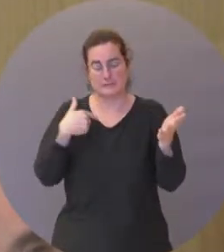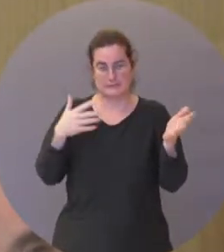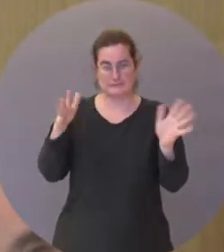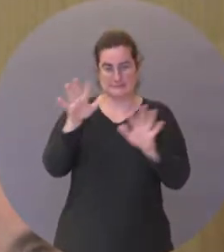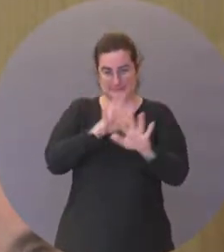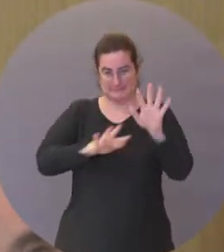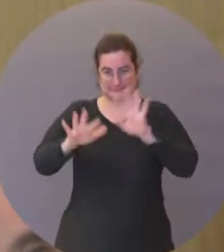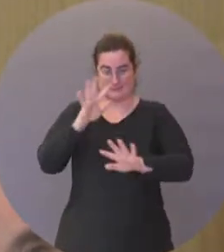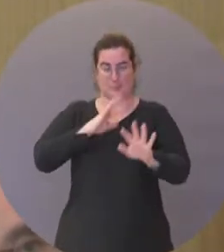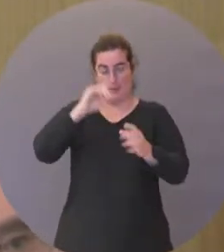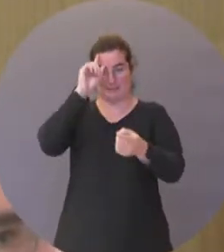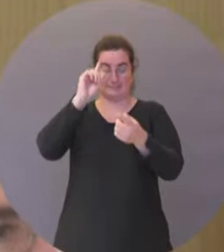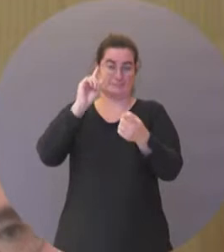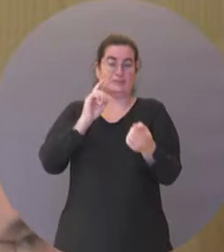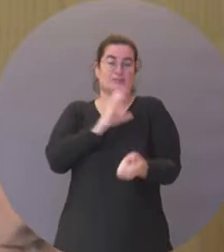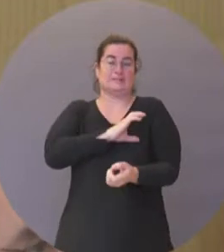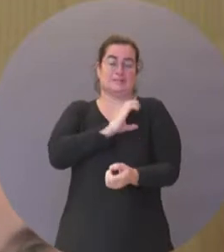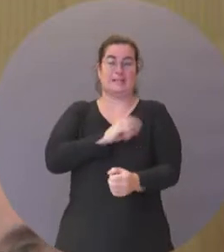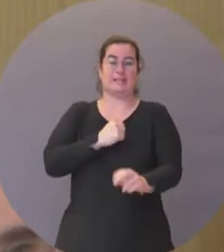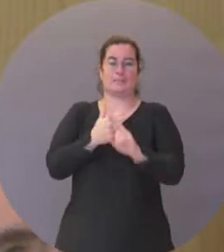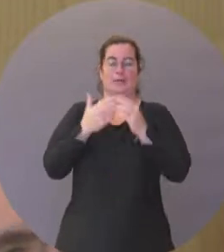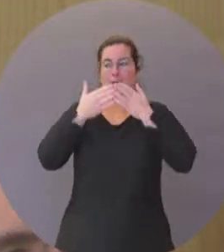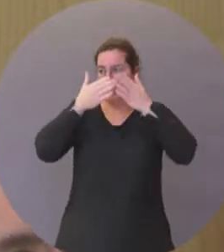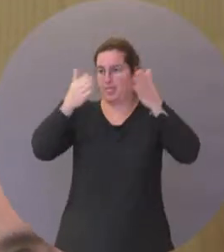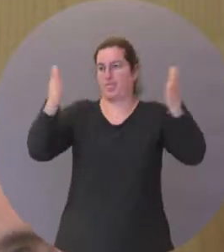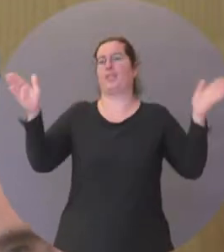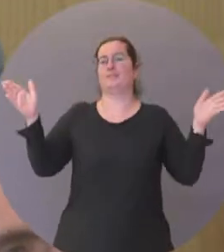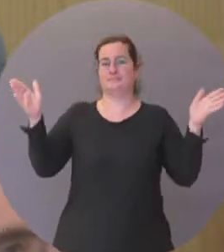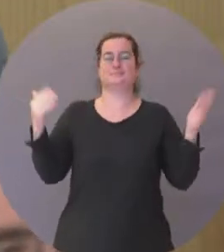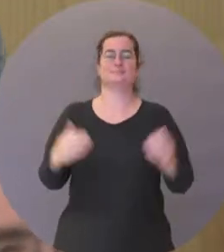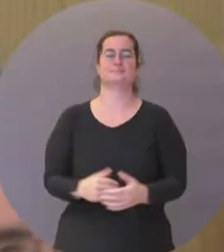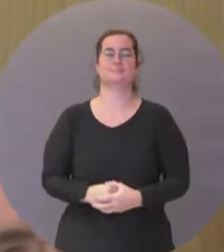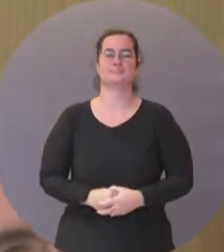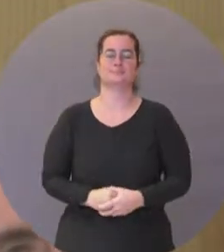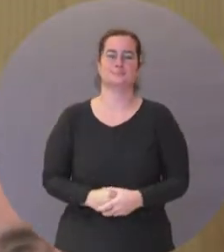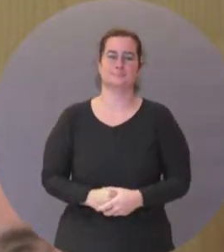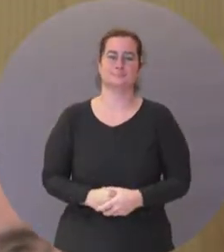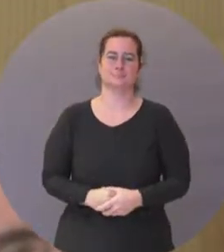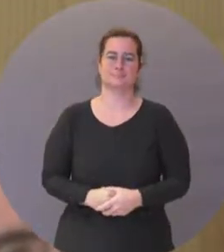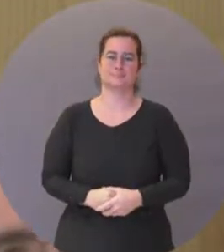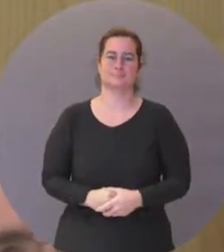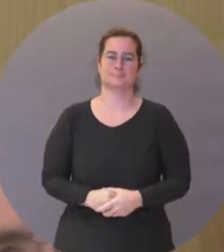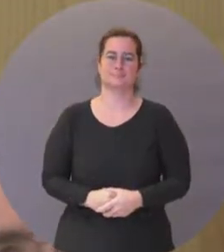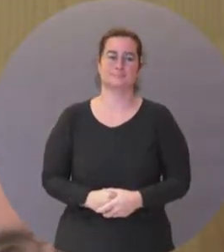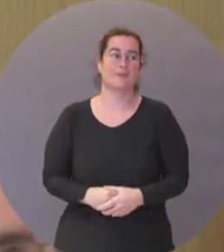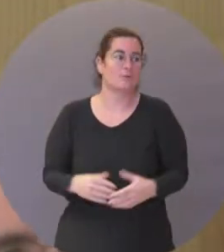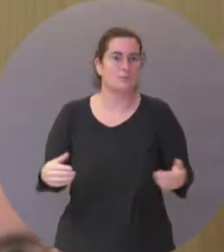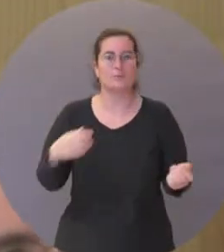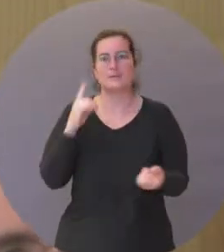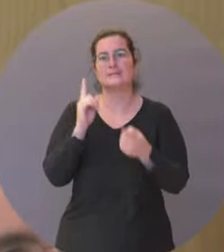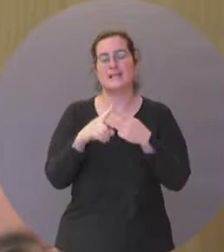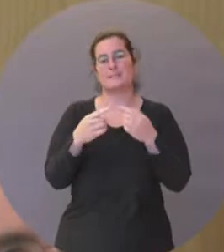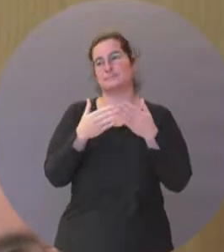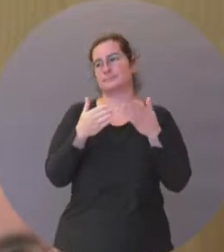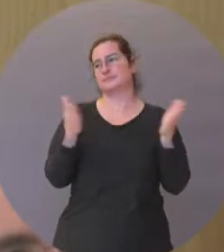étendue et je reviendrai sur certains points vous avez pu aborder aujourd'hui ce matin donc le sujet est vaste il y aurait beaucoup pas dire en effet le département